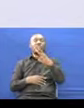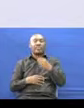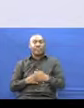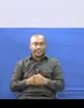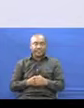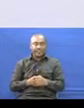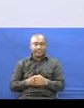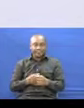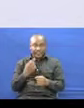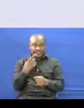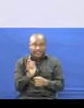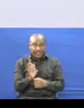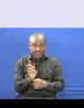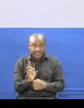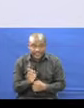mbili,